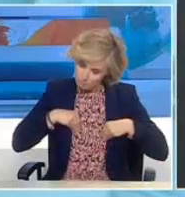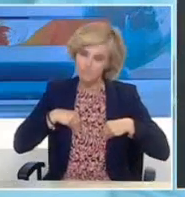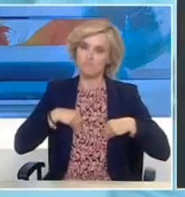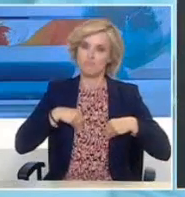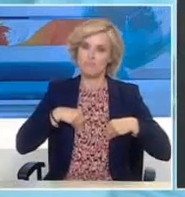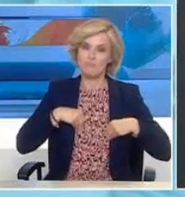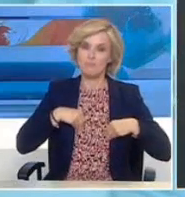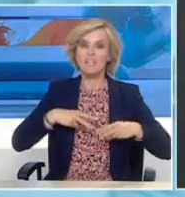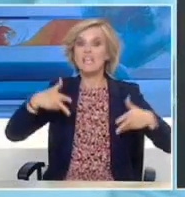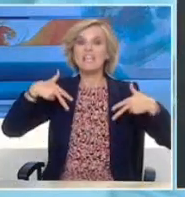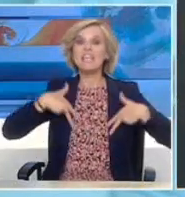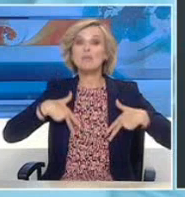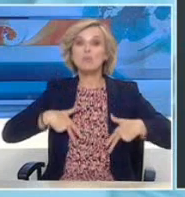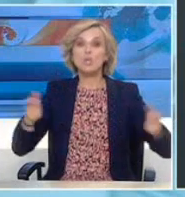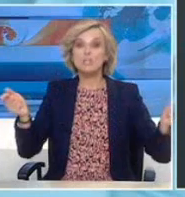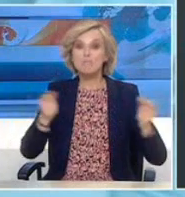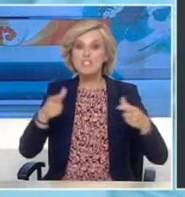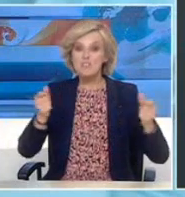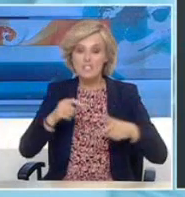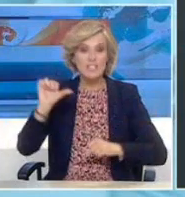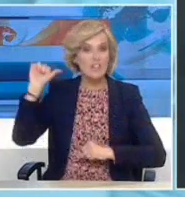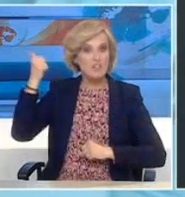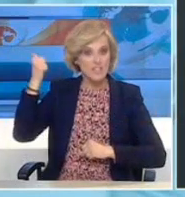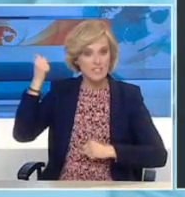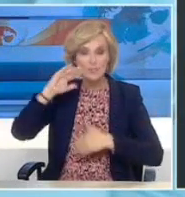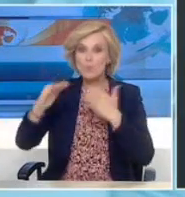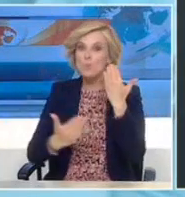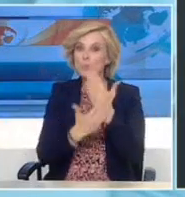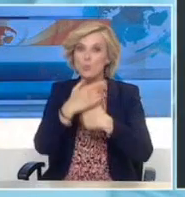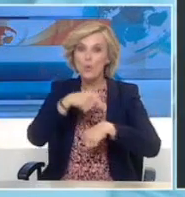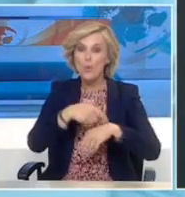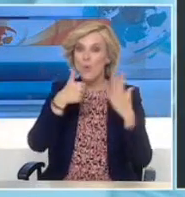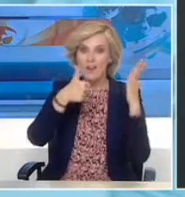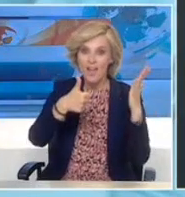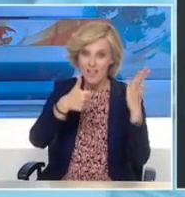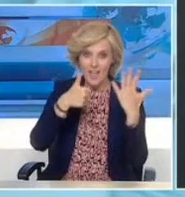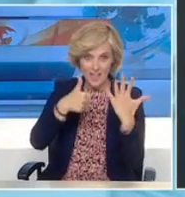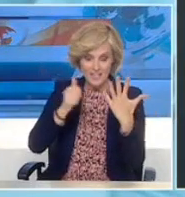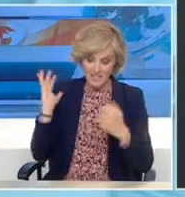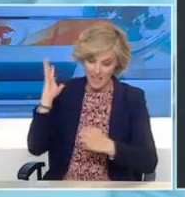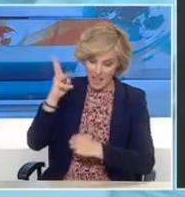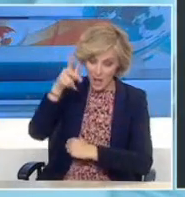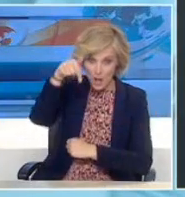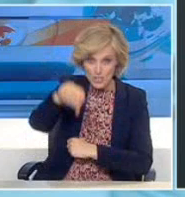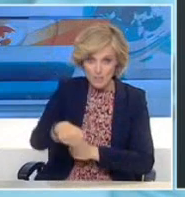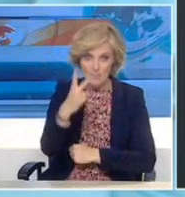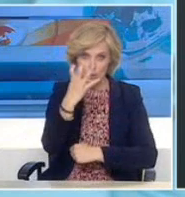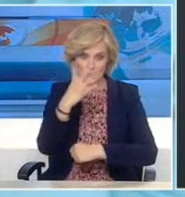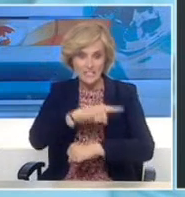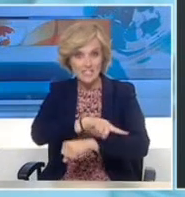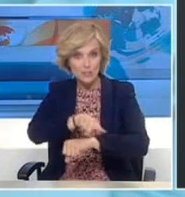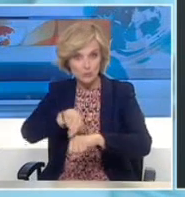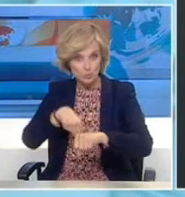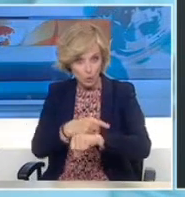του Υπουργείου Ψηφιακής Διακυβέρνησης, από χθες στις 6 το πρωί έως σήμερα στις 6 το πρωί, δηλαδή κατά το πρώτο